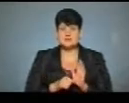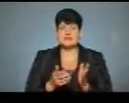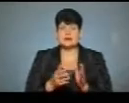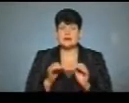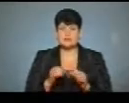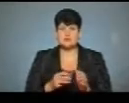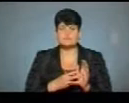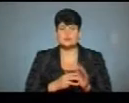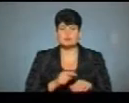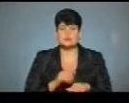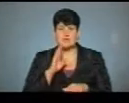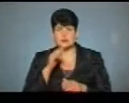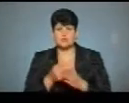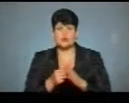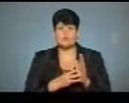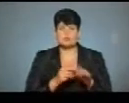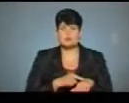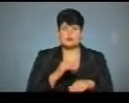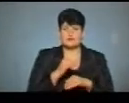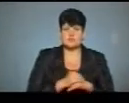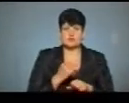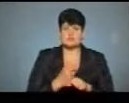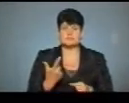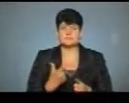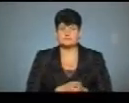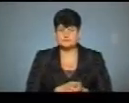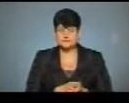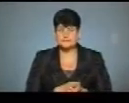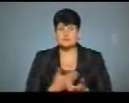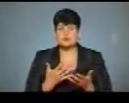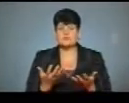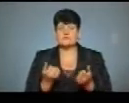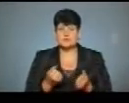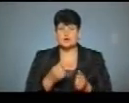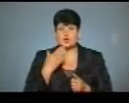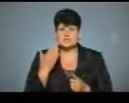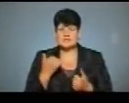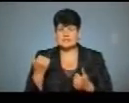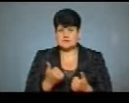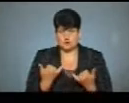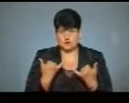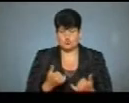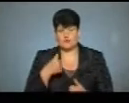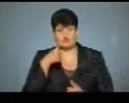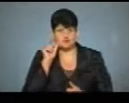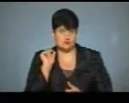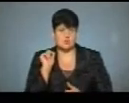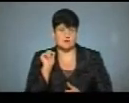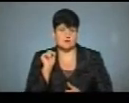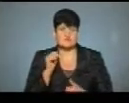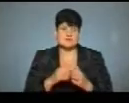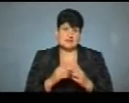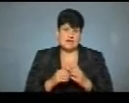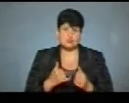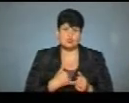з 8 години ранку до 8 години вечора зробити профілактичні щеплення. Якщо взяти останній тиждень, зокрема сьогодні, вчора, в середньому